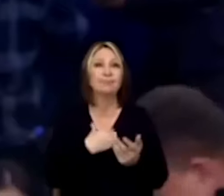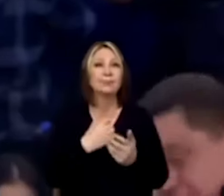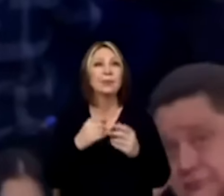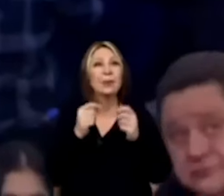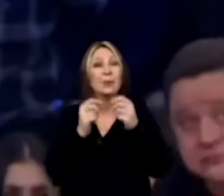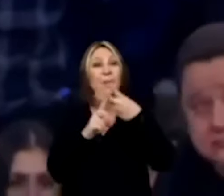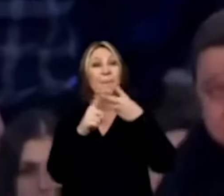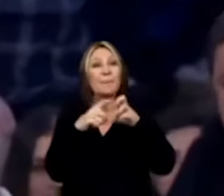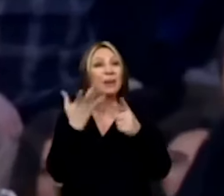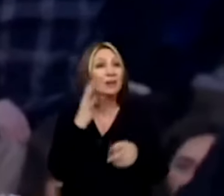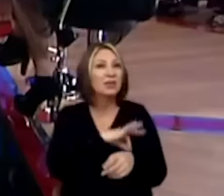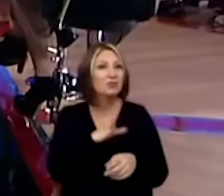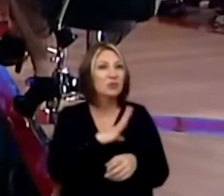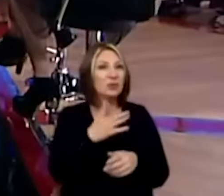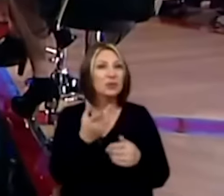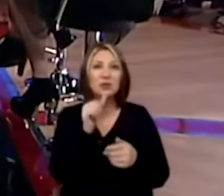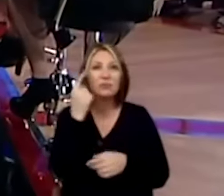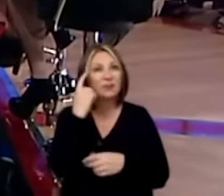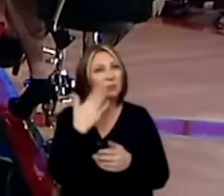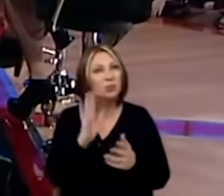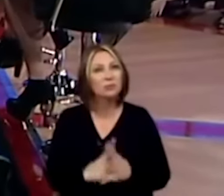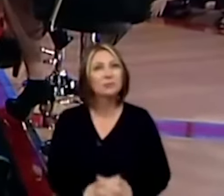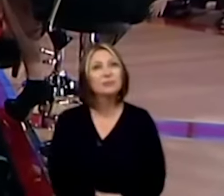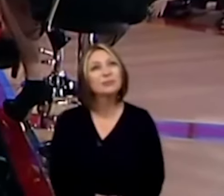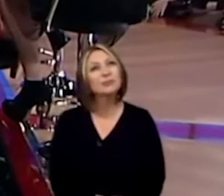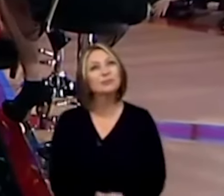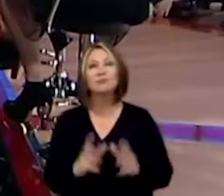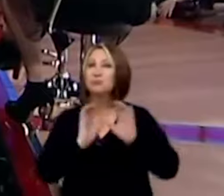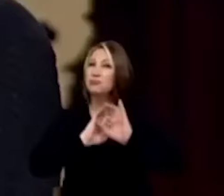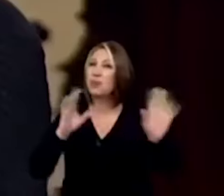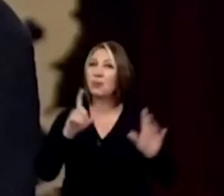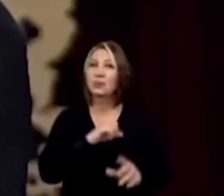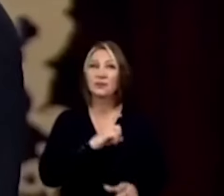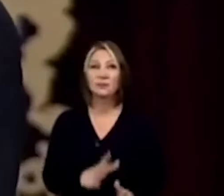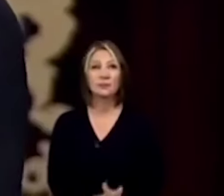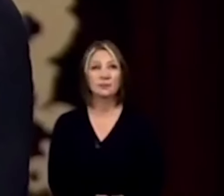Berk, evlilik nedir, ne işe yarar? Abi hiçbir fikrim yok ya. Mükemmel cevap.